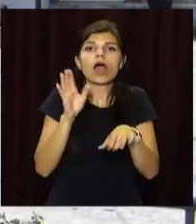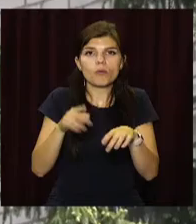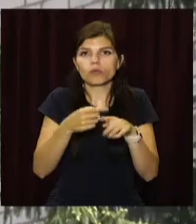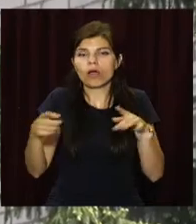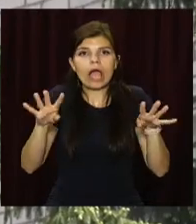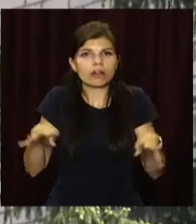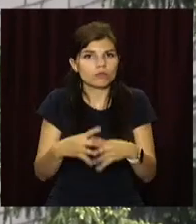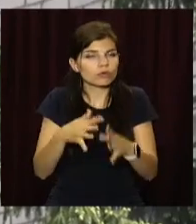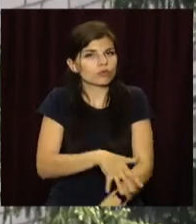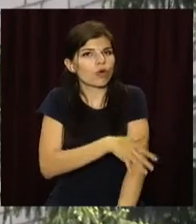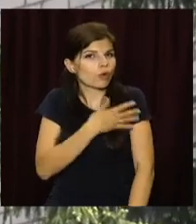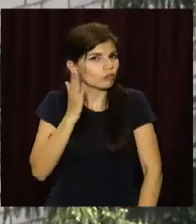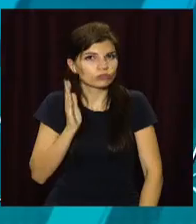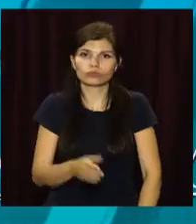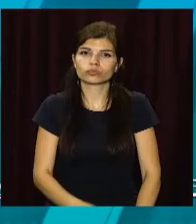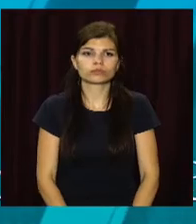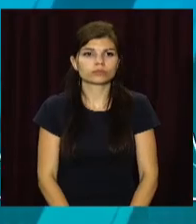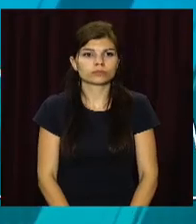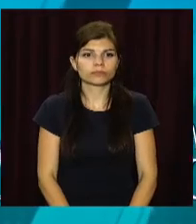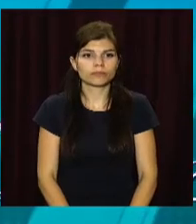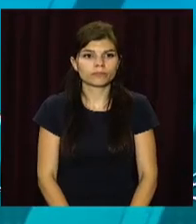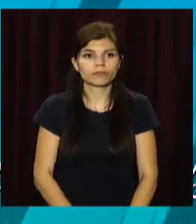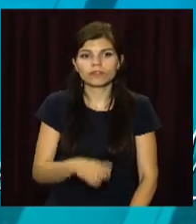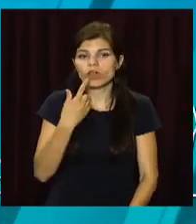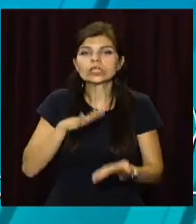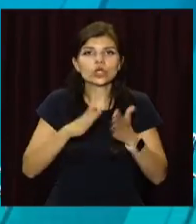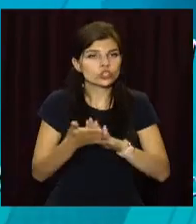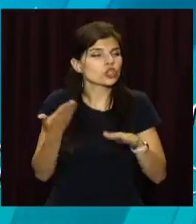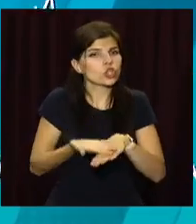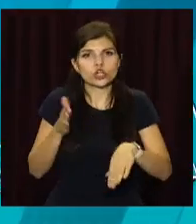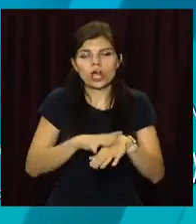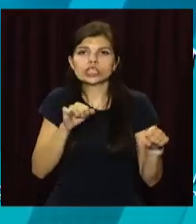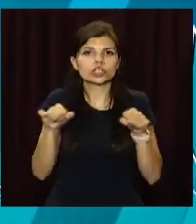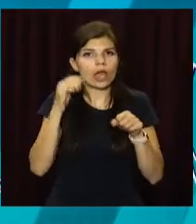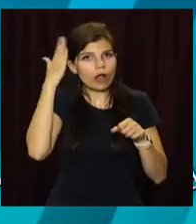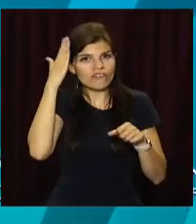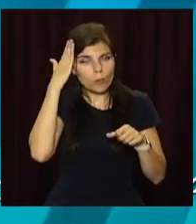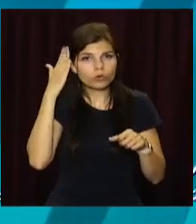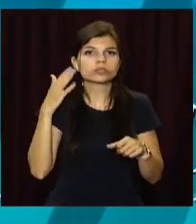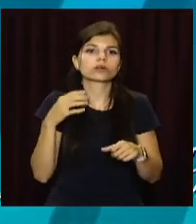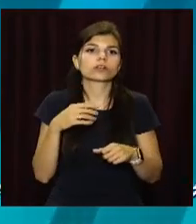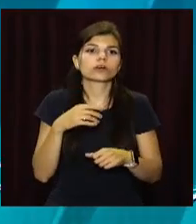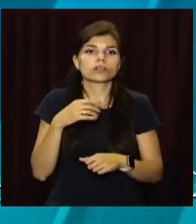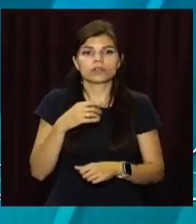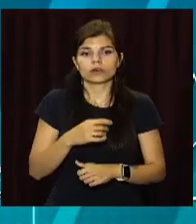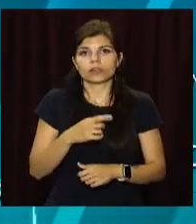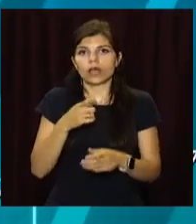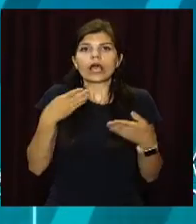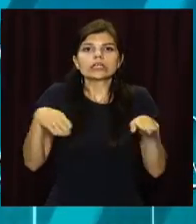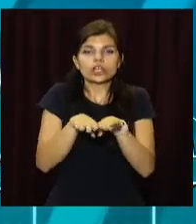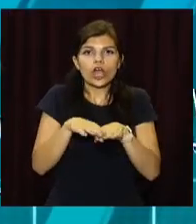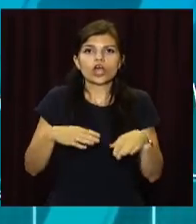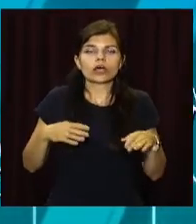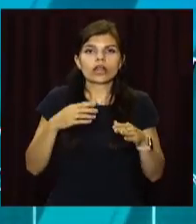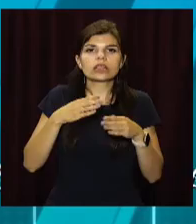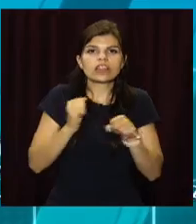тривала реабілітація. Стояння тяжке, тріснення головного мозку, ЗЧНТ, закрита травма